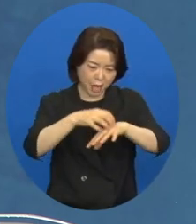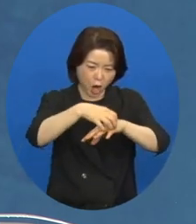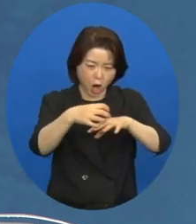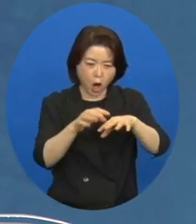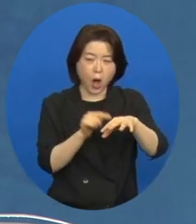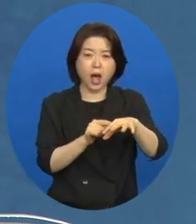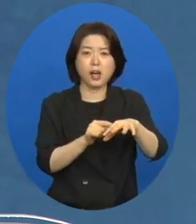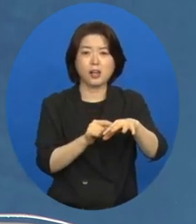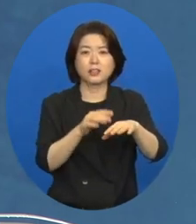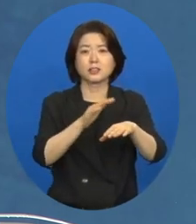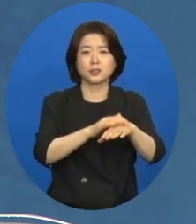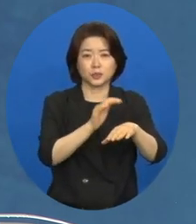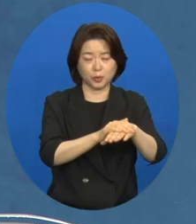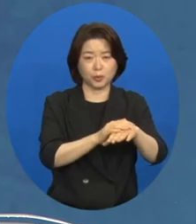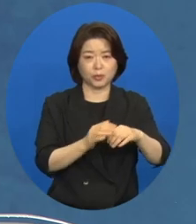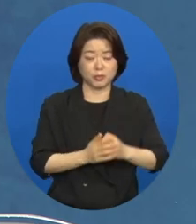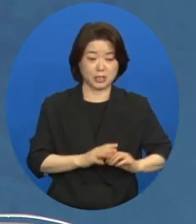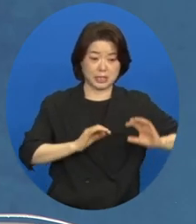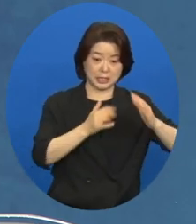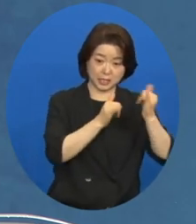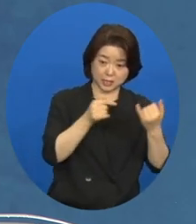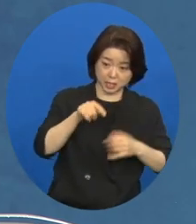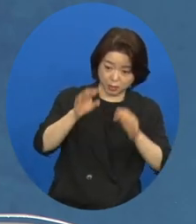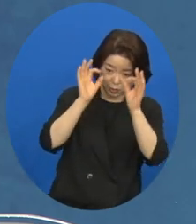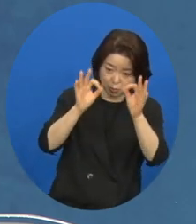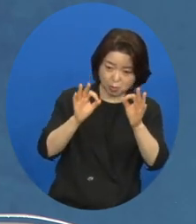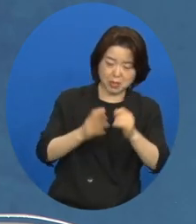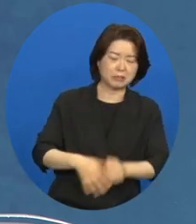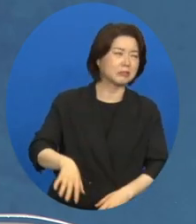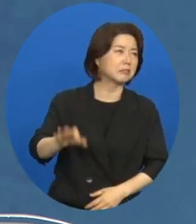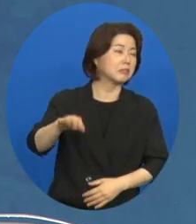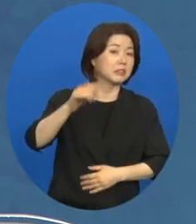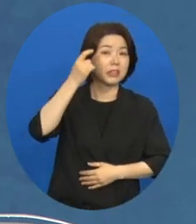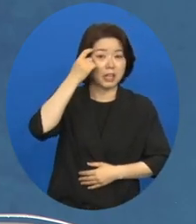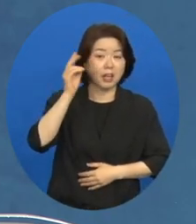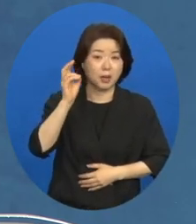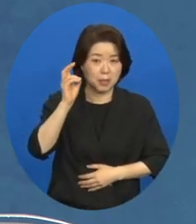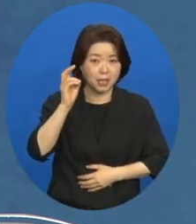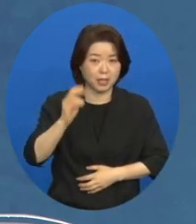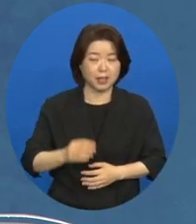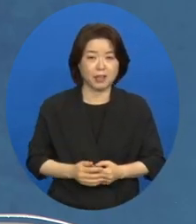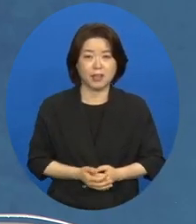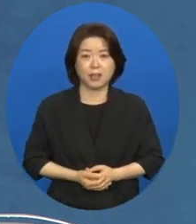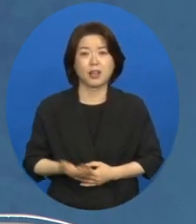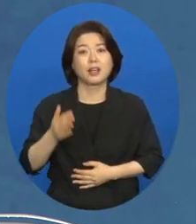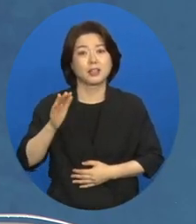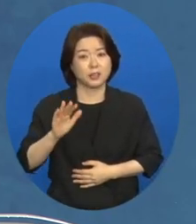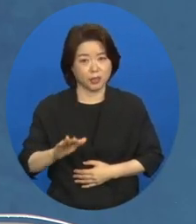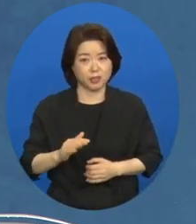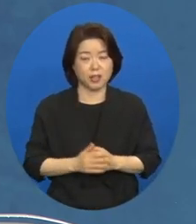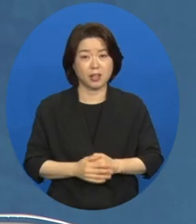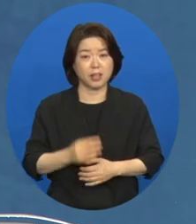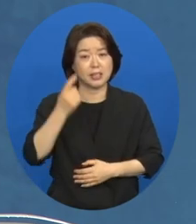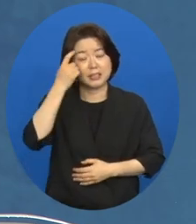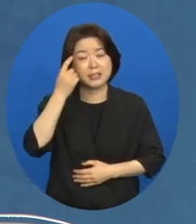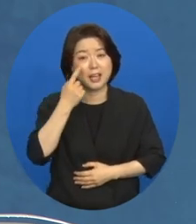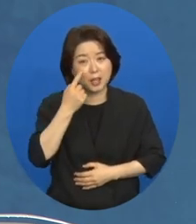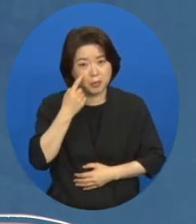손, 세상에서는 그 손 보면 뭐 누가 알아주기라도 하겠습니까? 그런데 한번 생각해